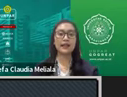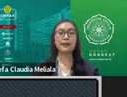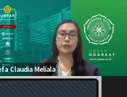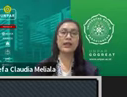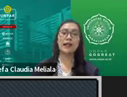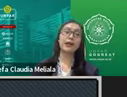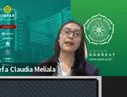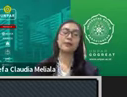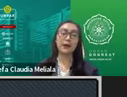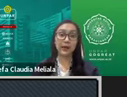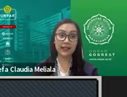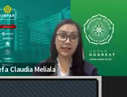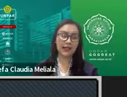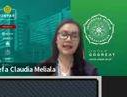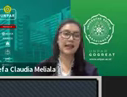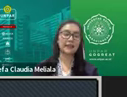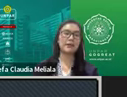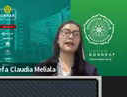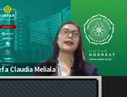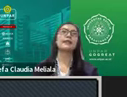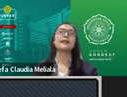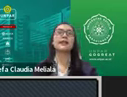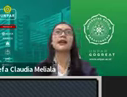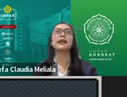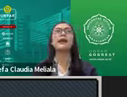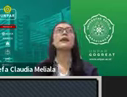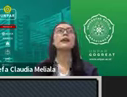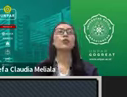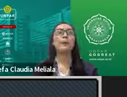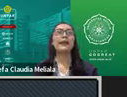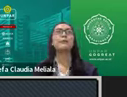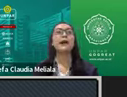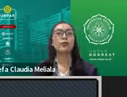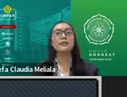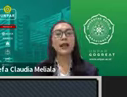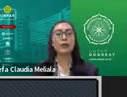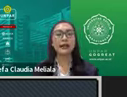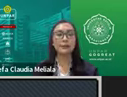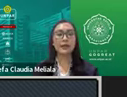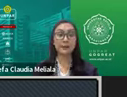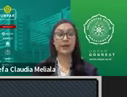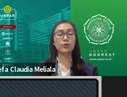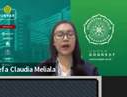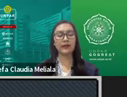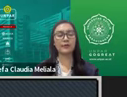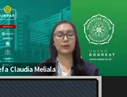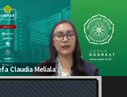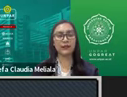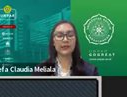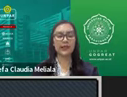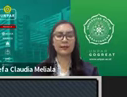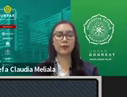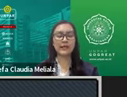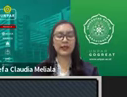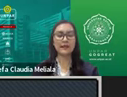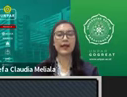yang hari ini kita punya adalah mekanisme pra-peradilan dengan segala keterbatasannya, sehingga ada upaya pembaharuan melalui hakim pemeriksa pendahuluan yang sebelumnya